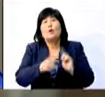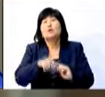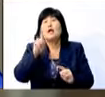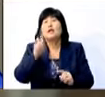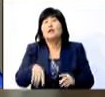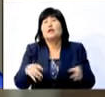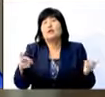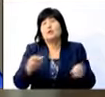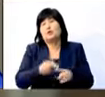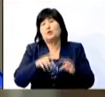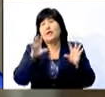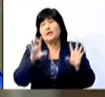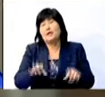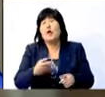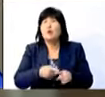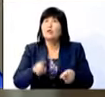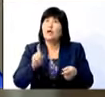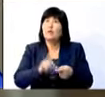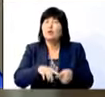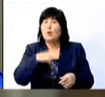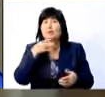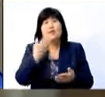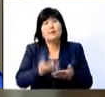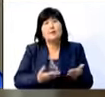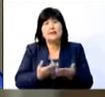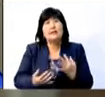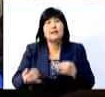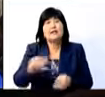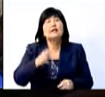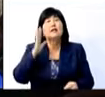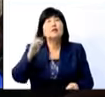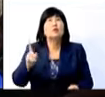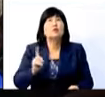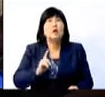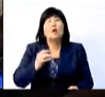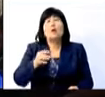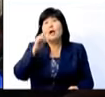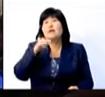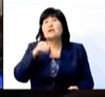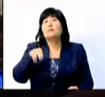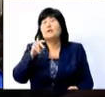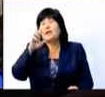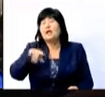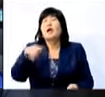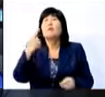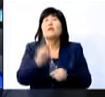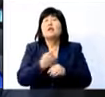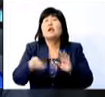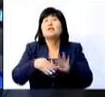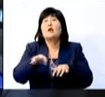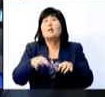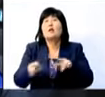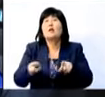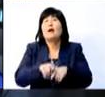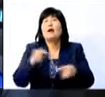етуі мүмкін осы заң. Соған байланысты көптеген мәселелер талқыланады деп отырмыз. Қазақстан ТМД елдері арасында бірінші болып сыбайлас жемқорлыққа қарсы